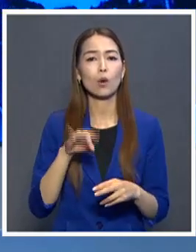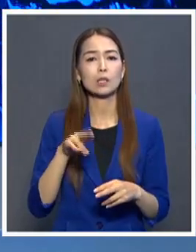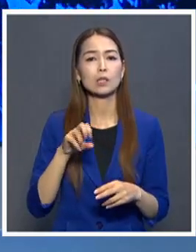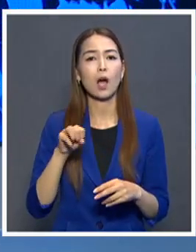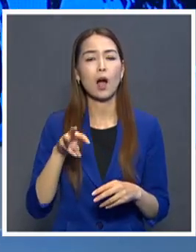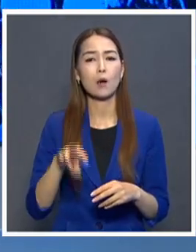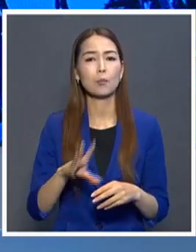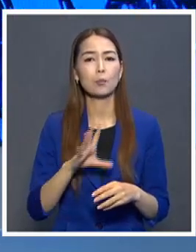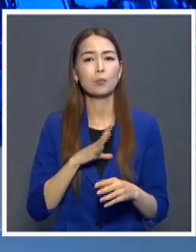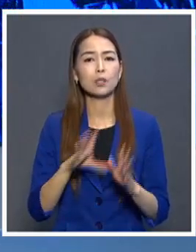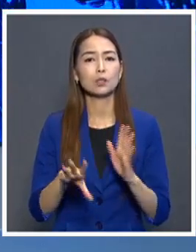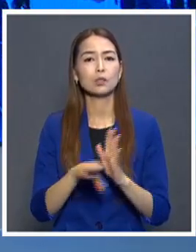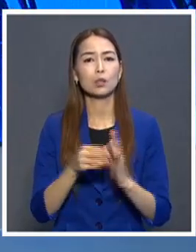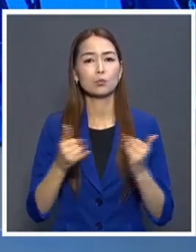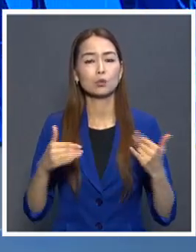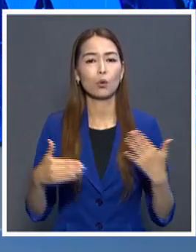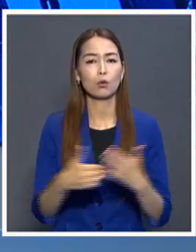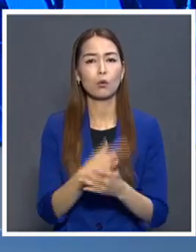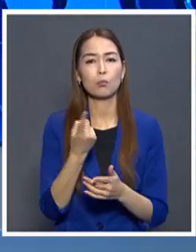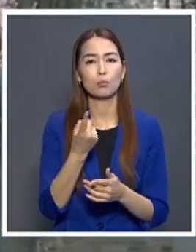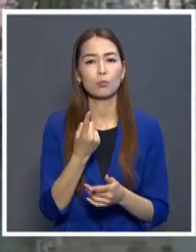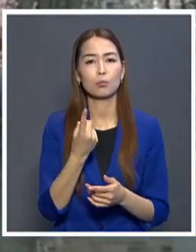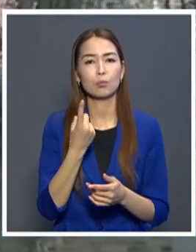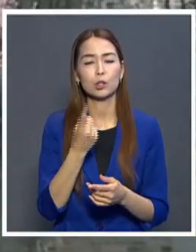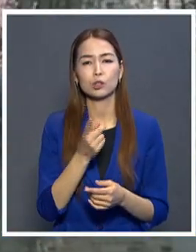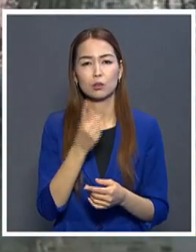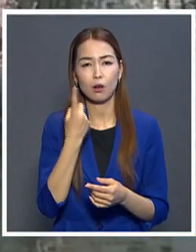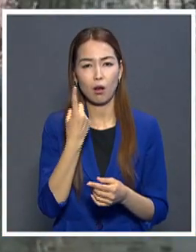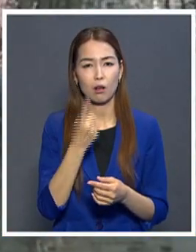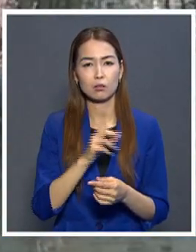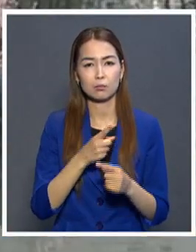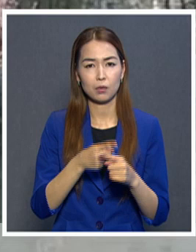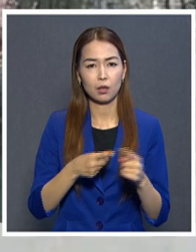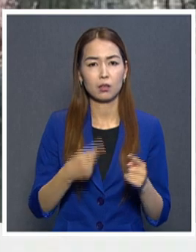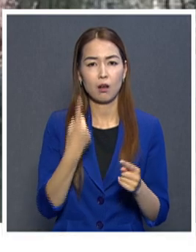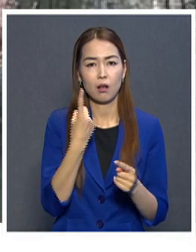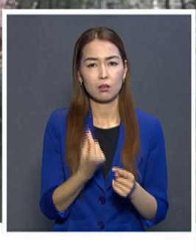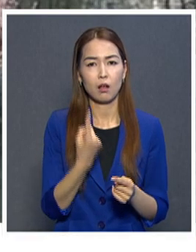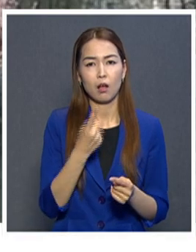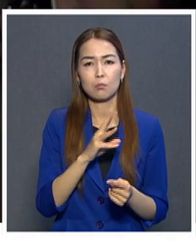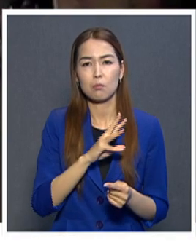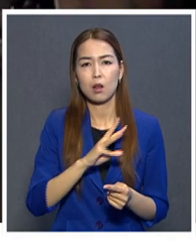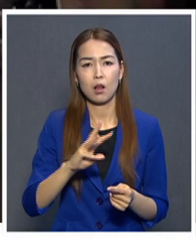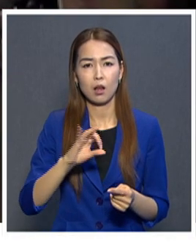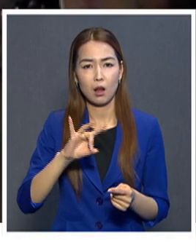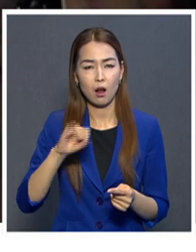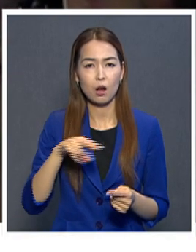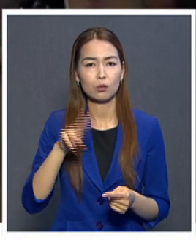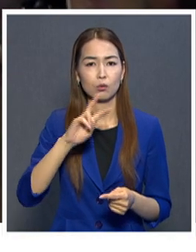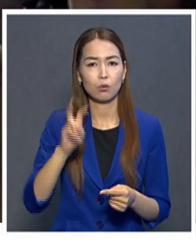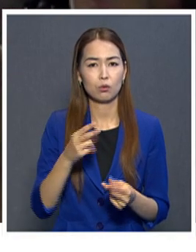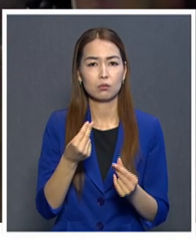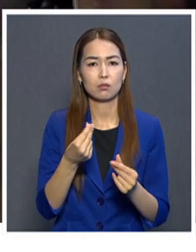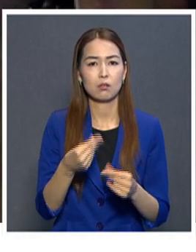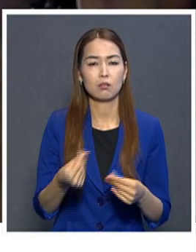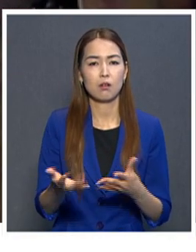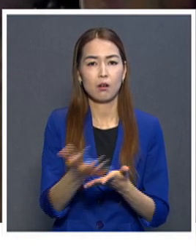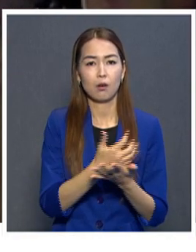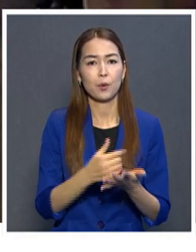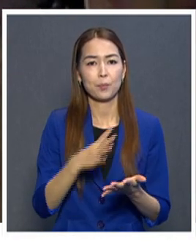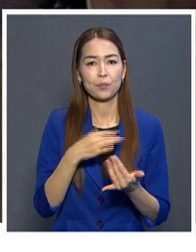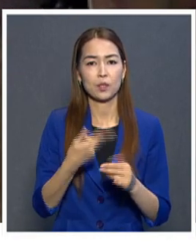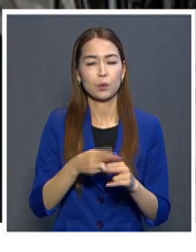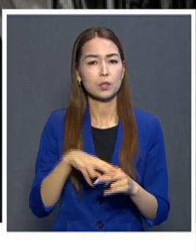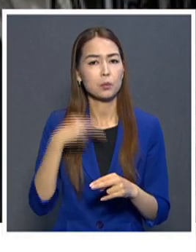кафедральдық соборын қалпына келтіруге 1,5 күннің ішінде 1 миллиард доллардай қаражат жиналды. Мұны бүгін президенттің мәдени мұралар елшісі